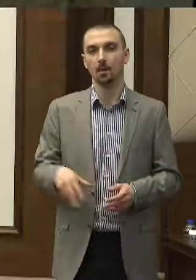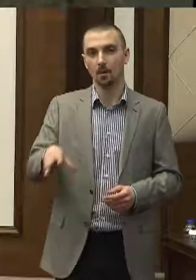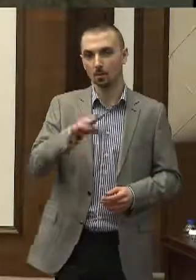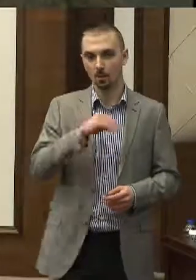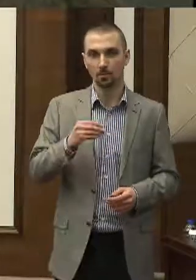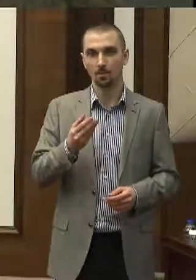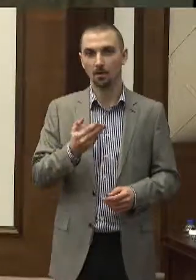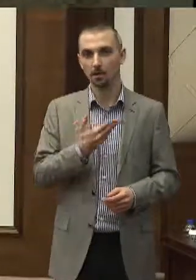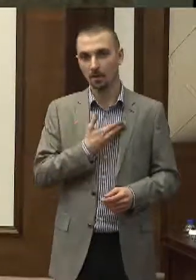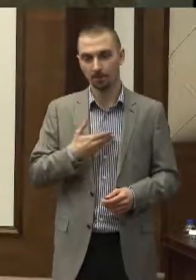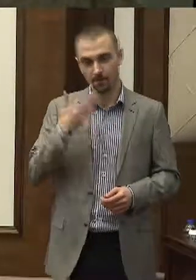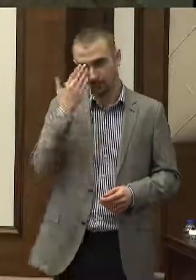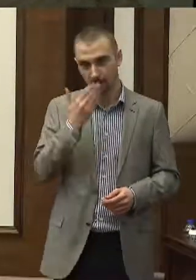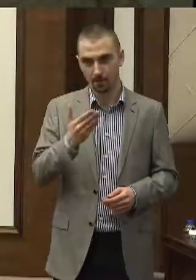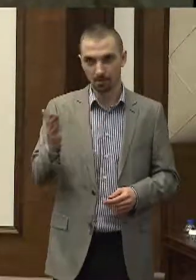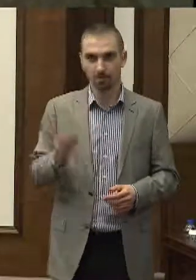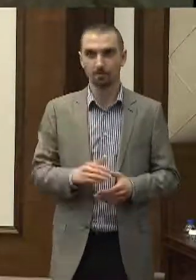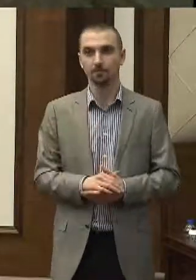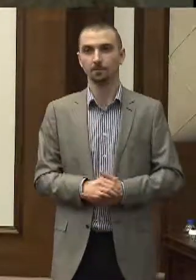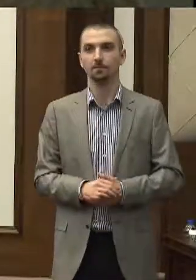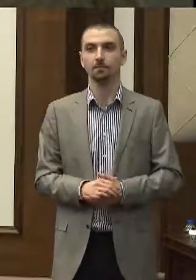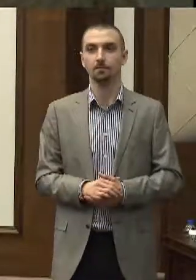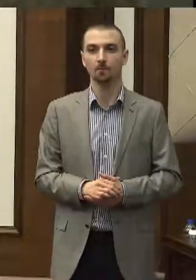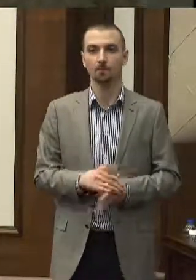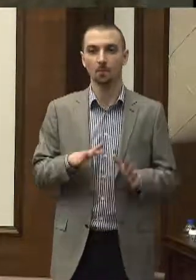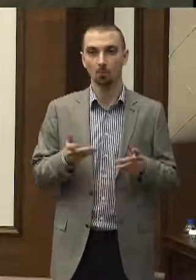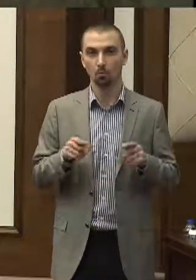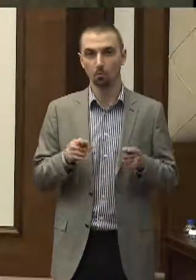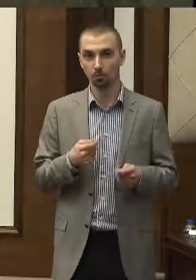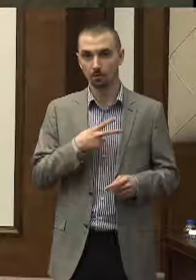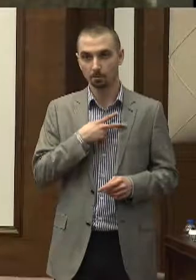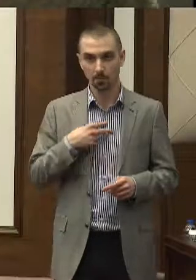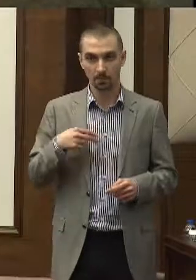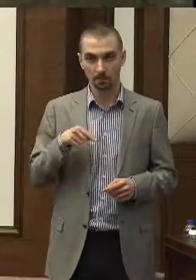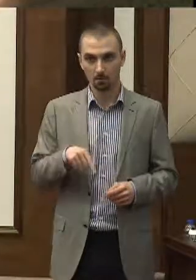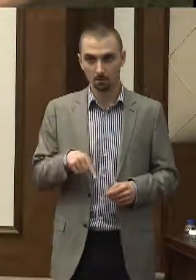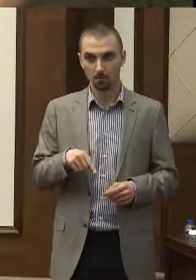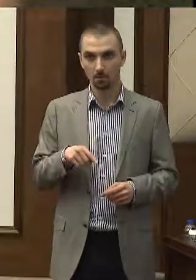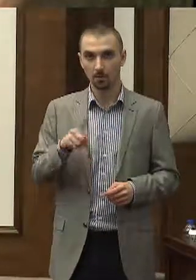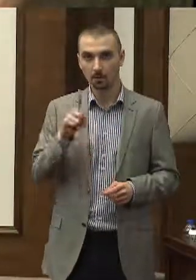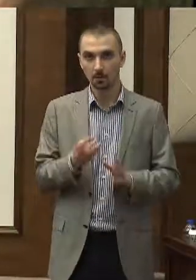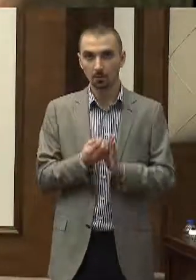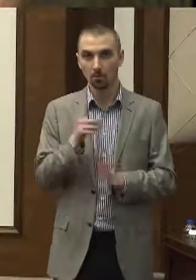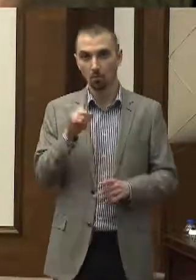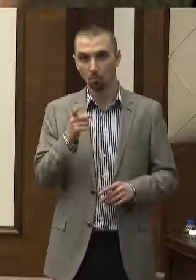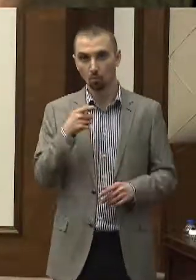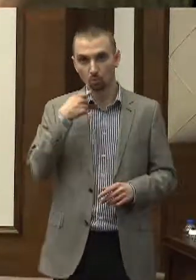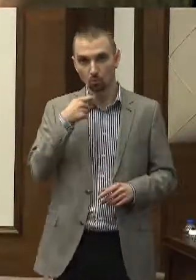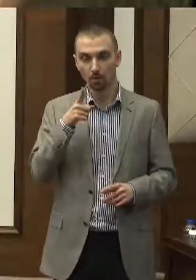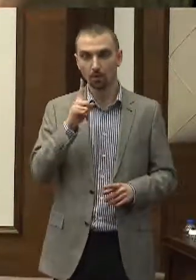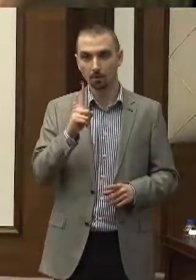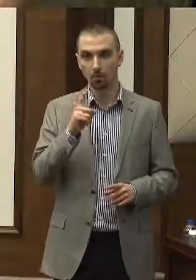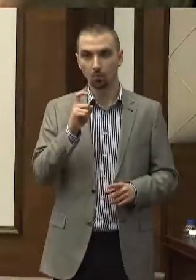Hepinize sevgi saygılarımla teşekkür ediyorum. Büyükçekmece Belediyesi'nin kuruluş yılı 19